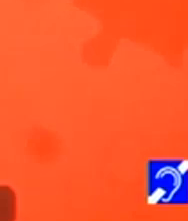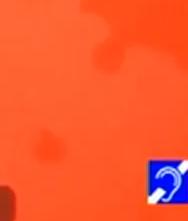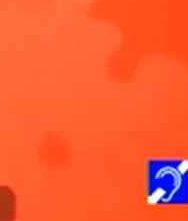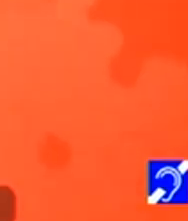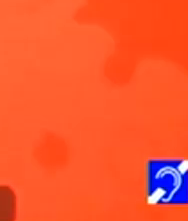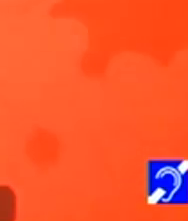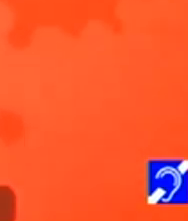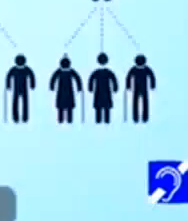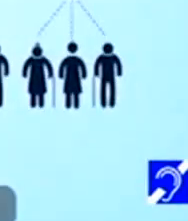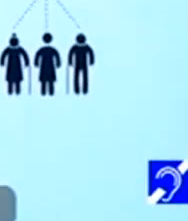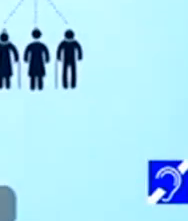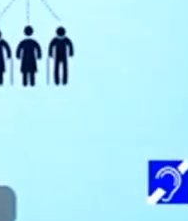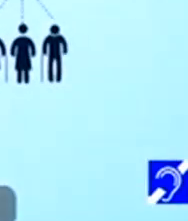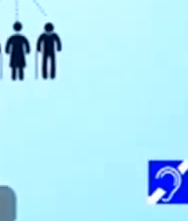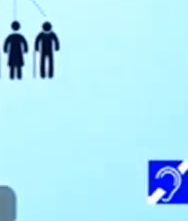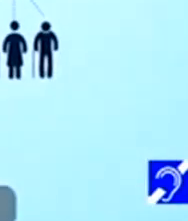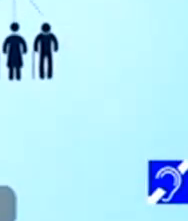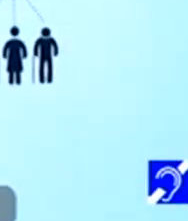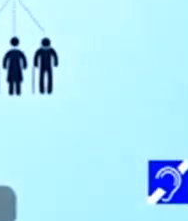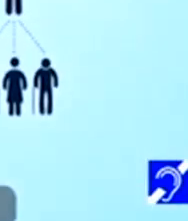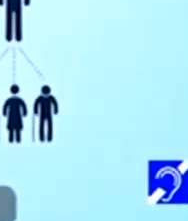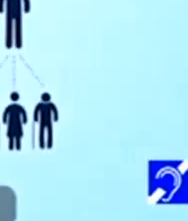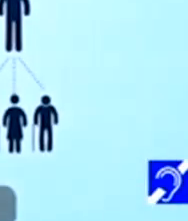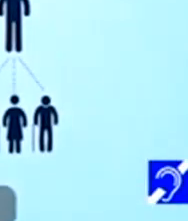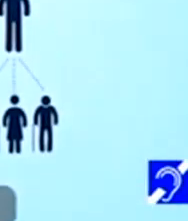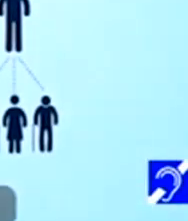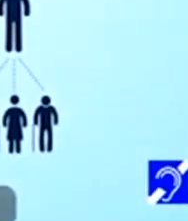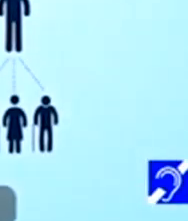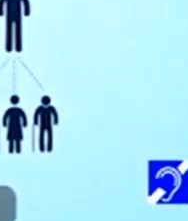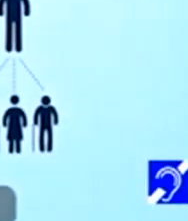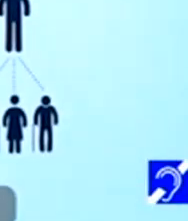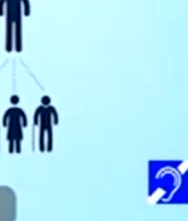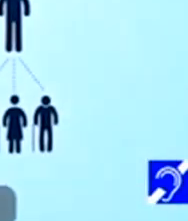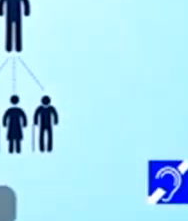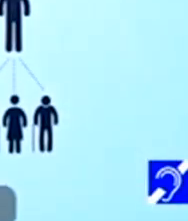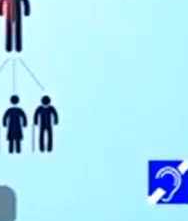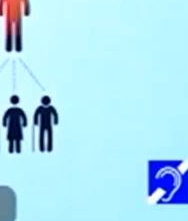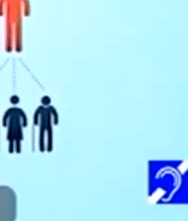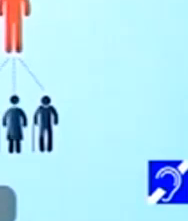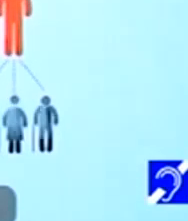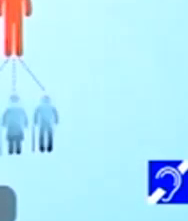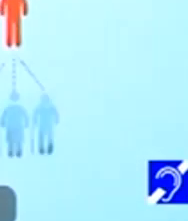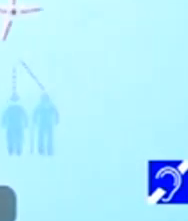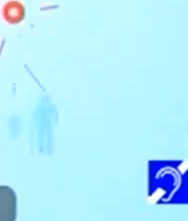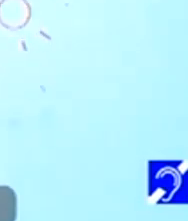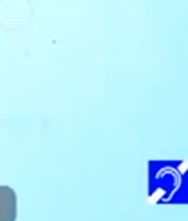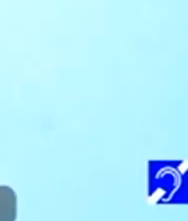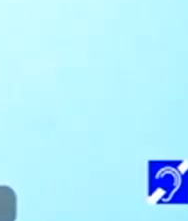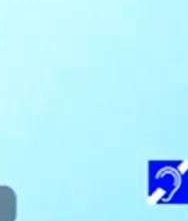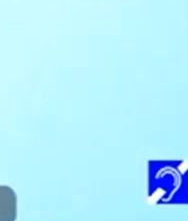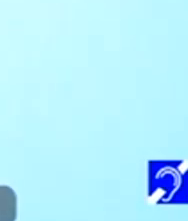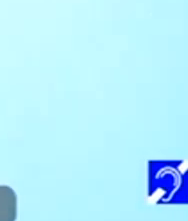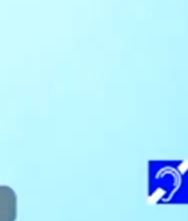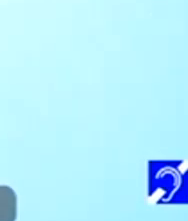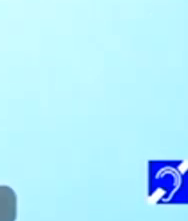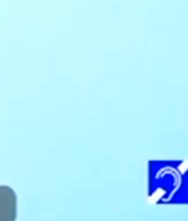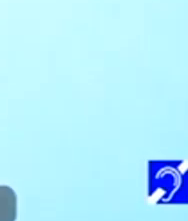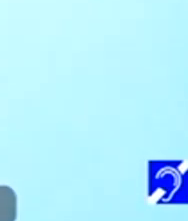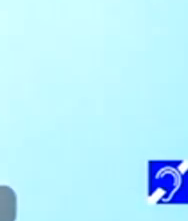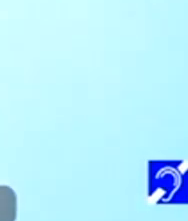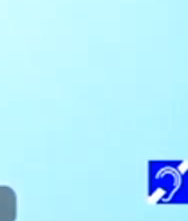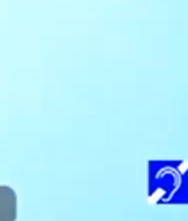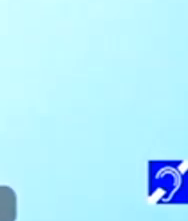statelor membre să acorde ajutoare de stat. A suspendat pactul de creștere și stabilitate care prevedea acel deficit bugetar